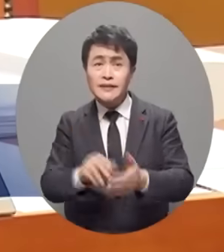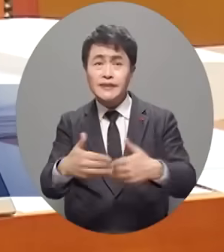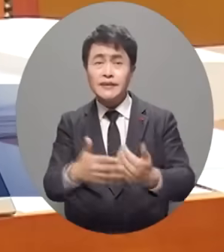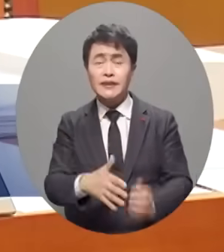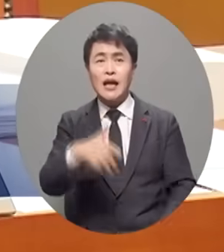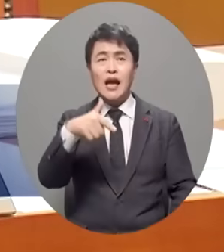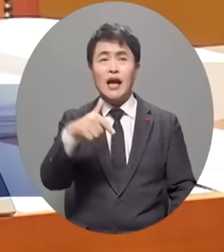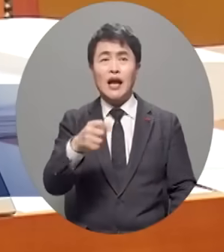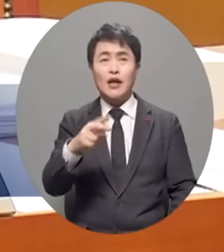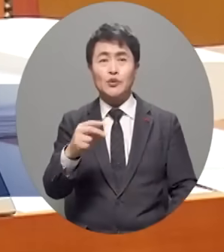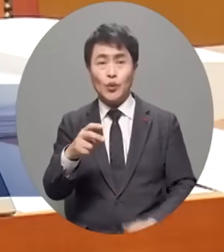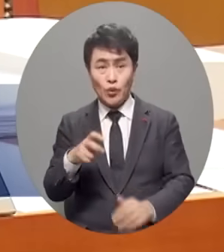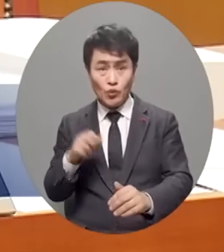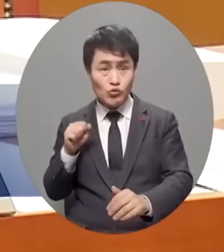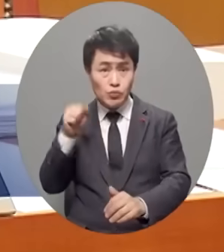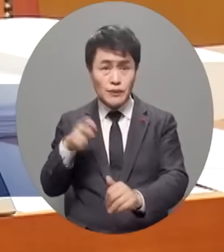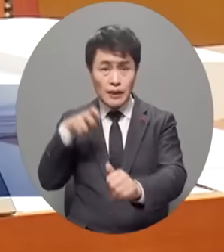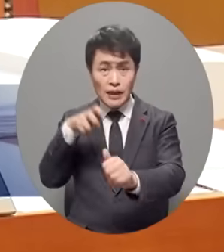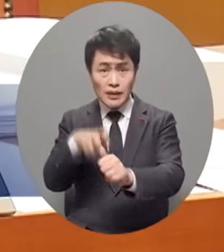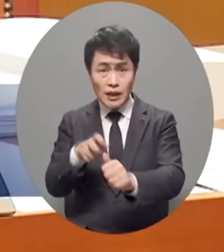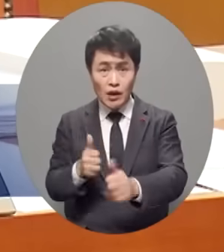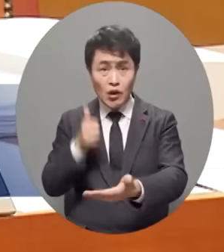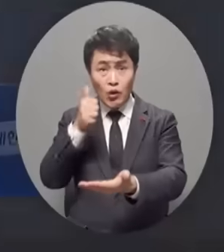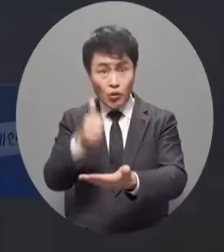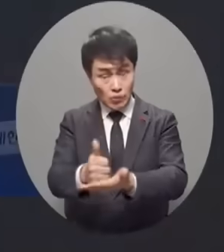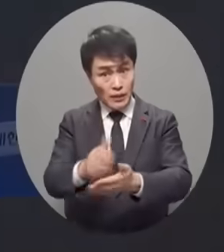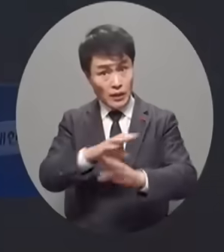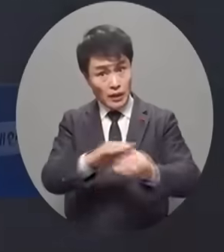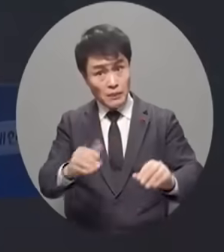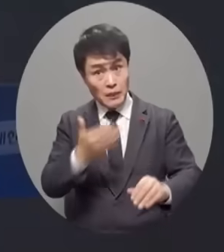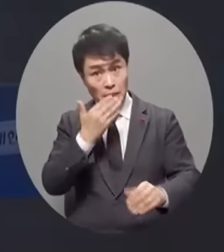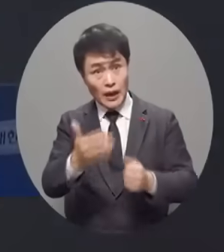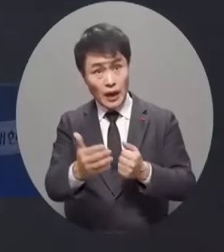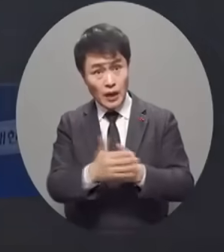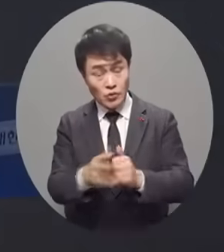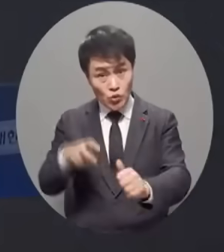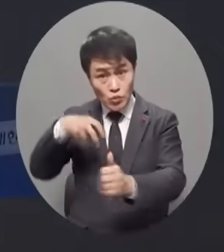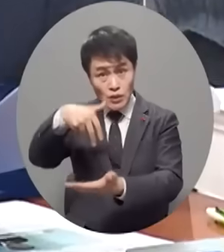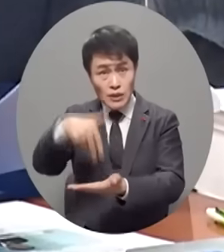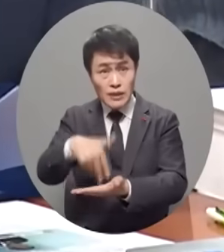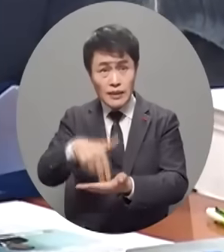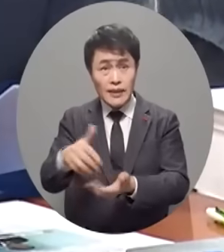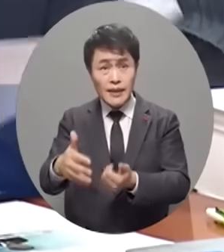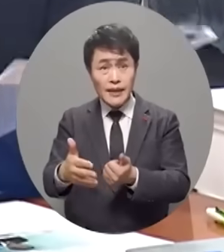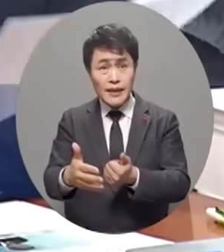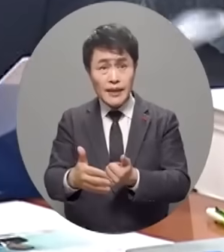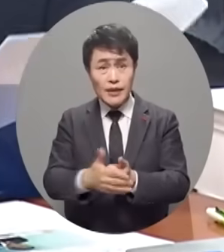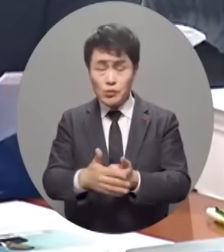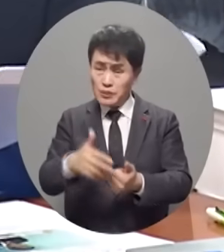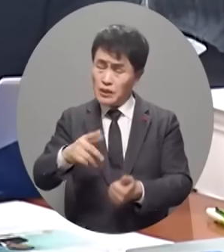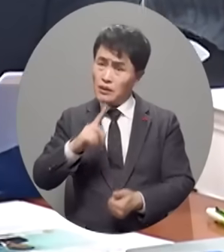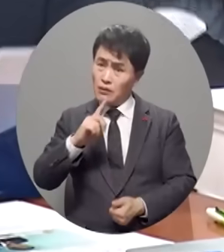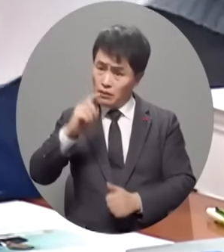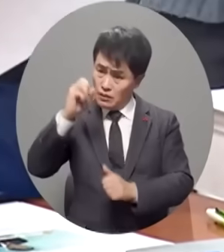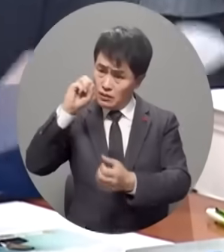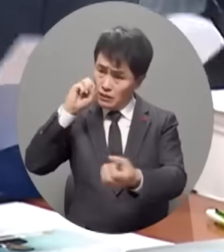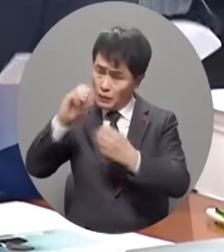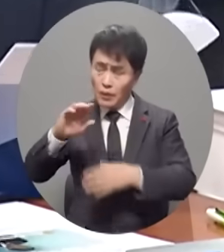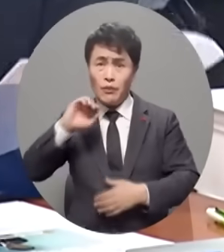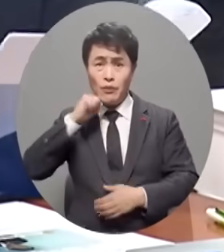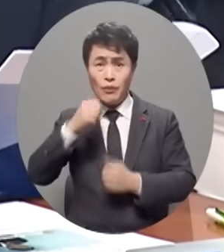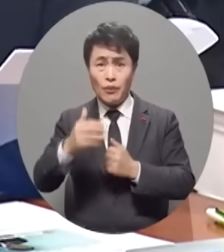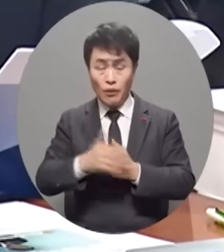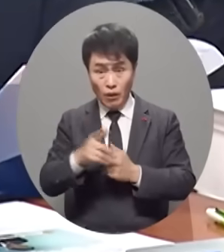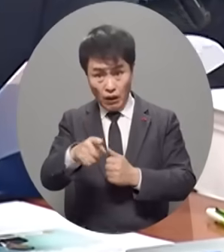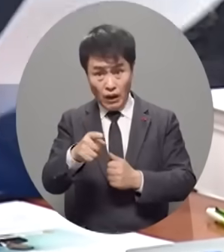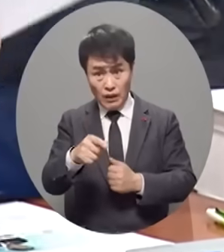후보자가 장관 취임하는 순간에 해결됐다고 봐도 되는 겁니까? 지금 후보자 입장에서는 아니, 그 질문은 그렇고요. 그러니까 강도윤 후보자 장관이 됐을